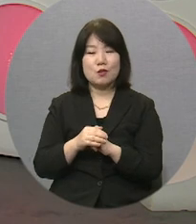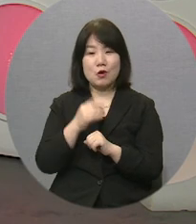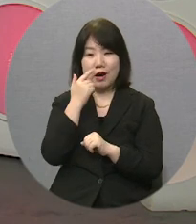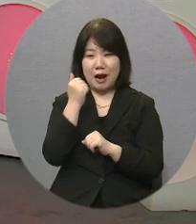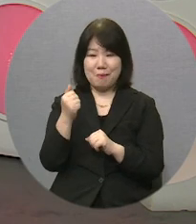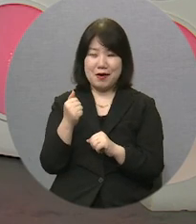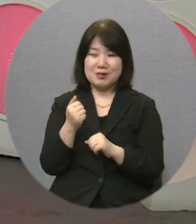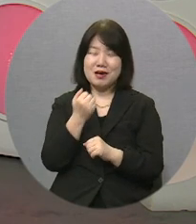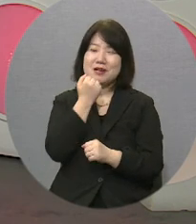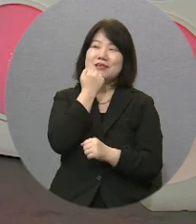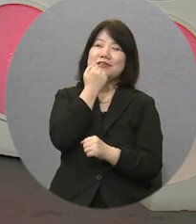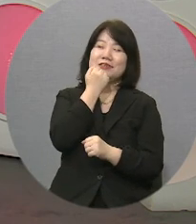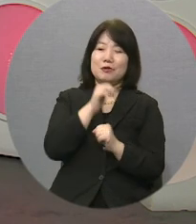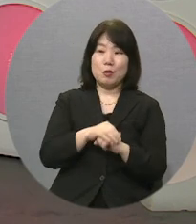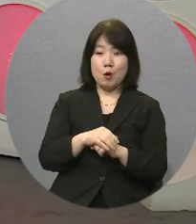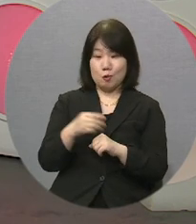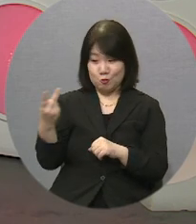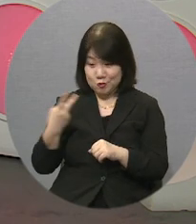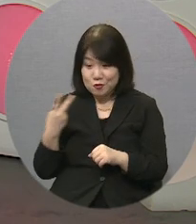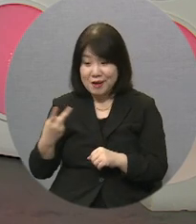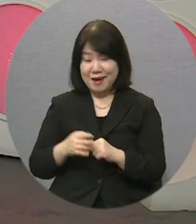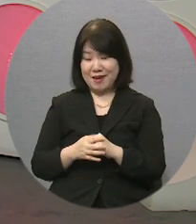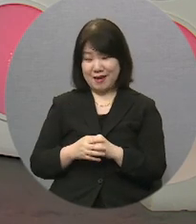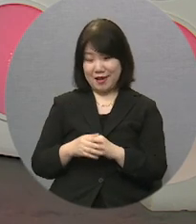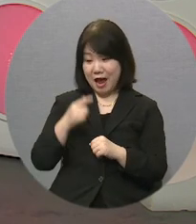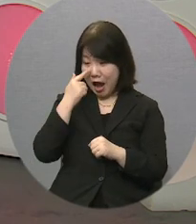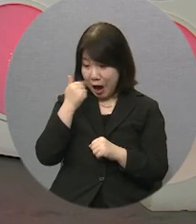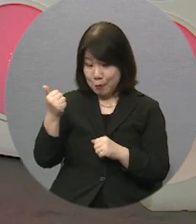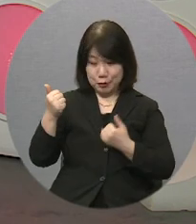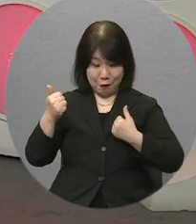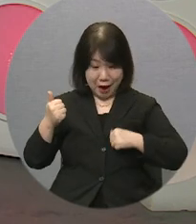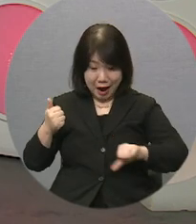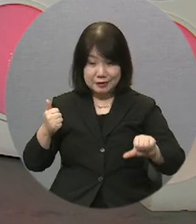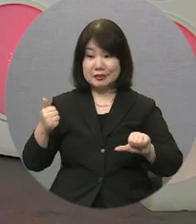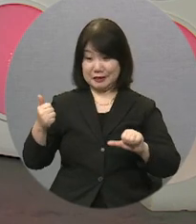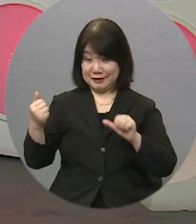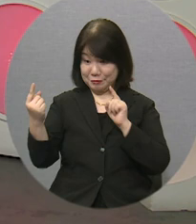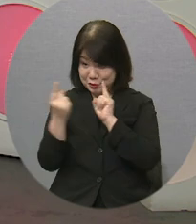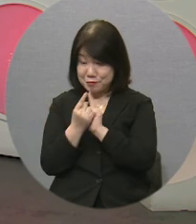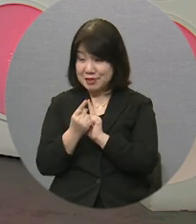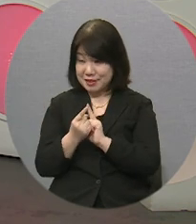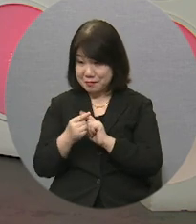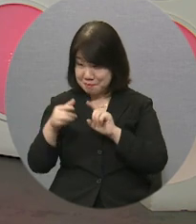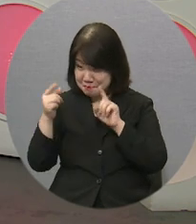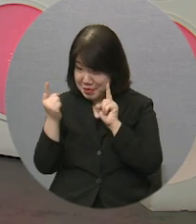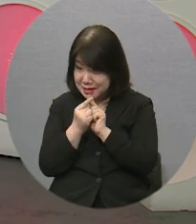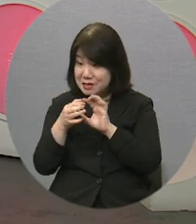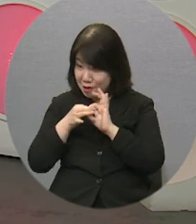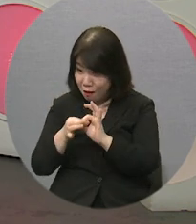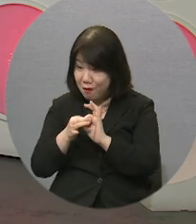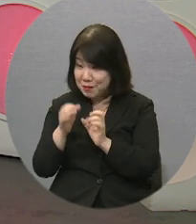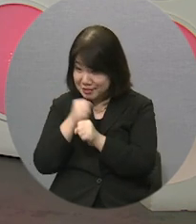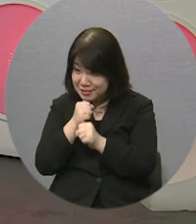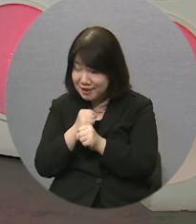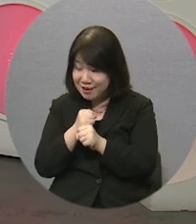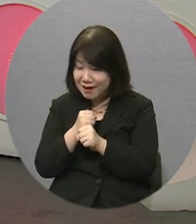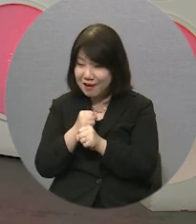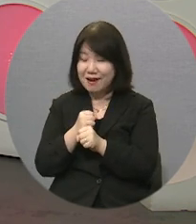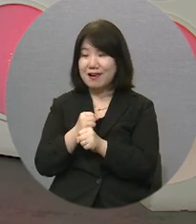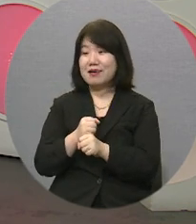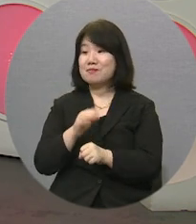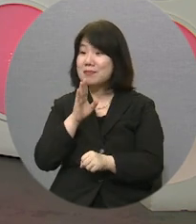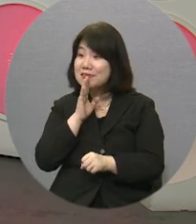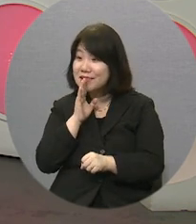아버지는 호탕하게 웃으며 부자 관계를 맺자고 했고 저는 소주를 털어넣으며 좋다고 했습니다.